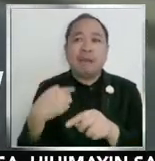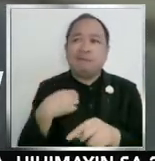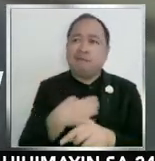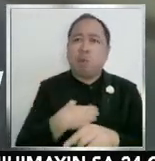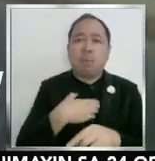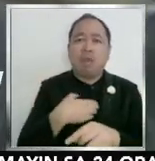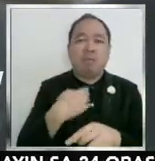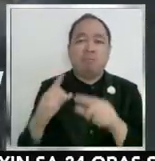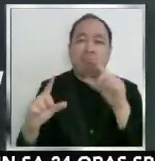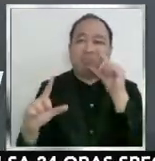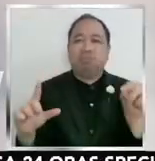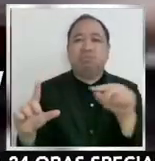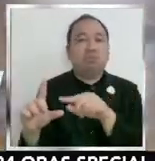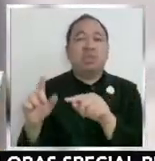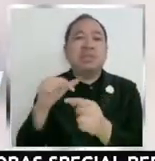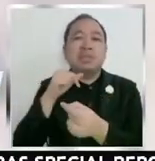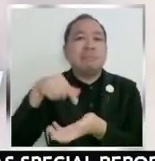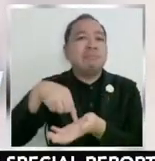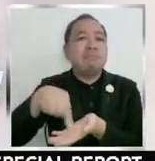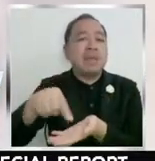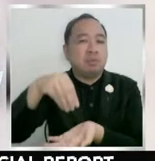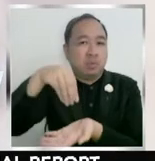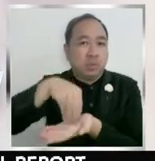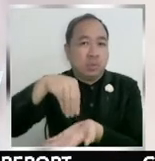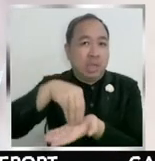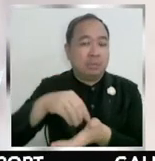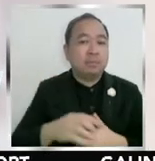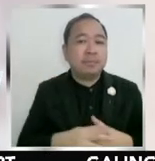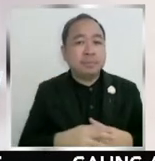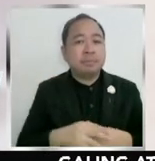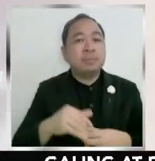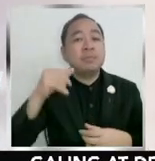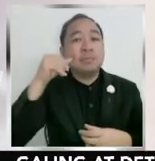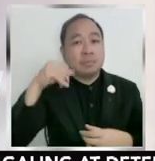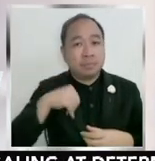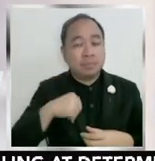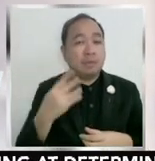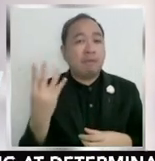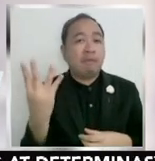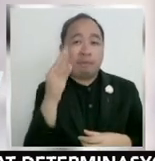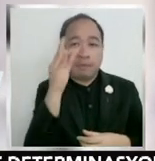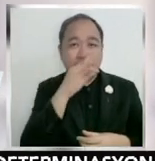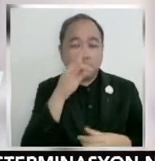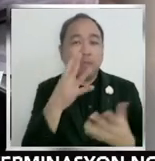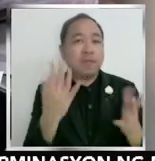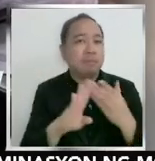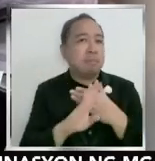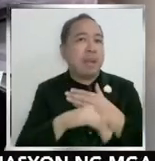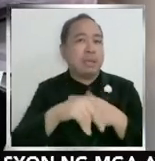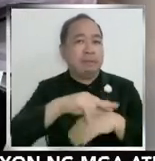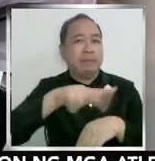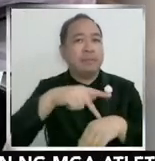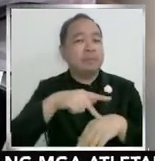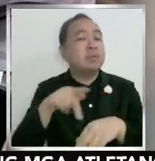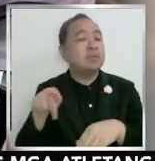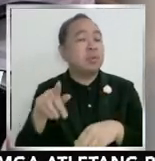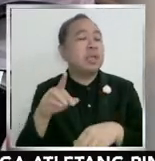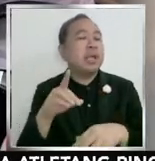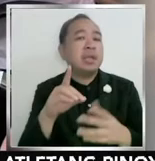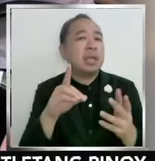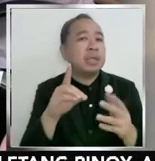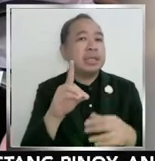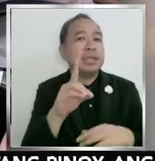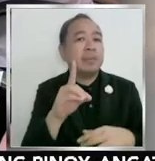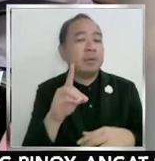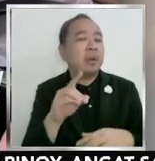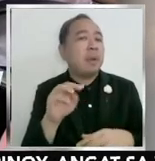hindi pagbabayad ng utang. Kahapon, nakauwi na ang 4 na Pilipino matapos matulungan ng Department of Migrant Workers at